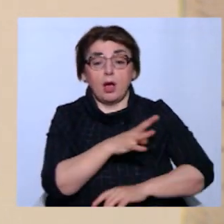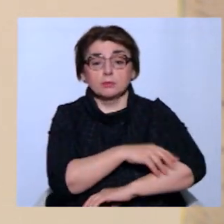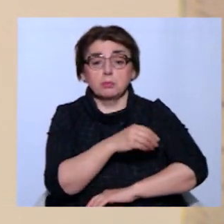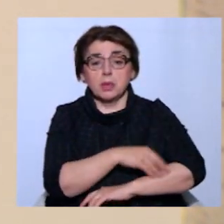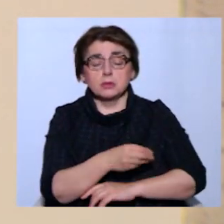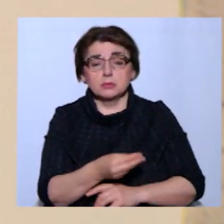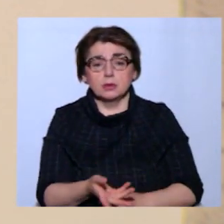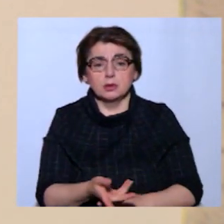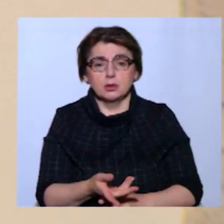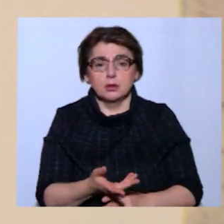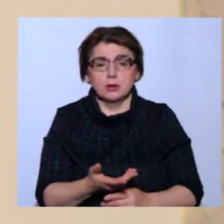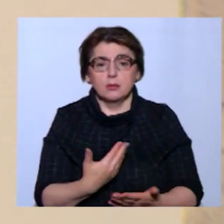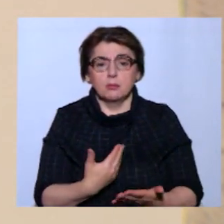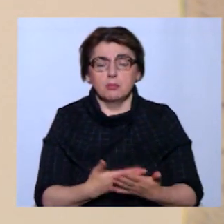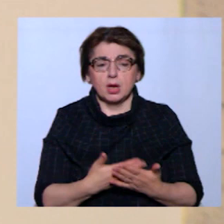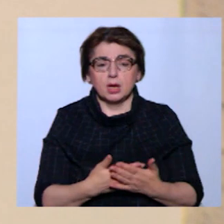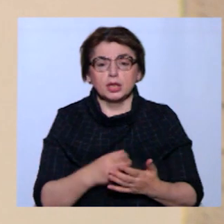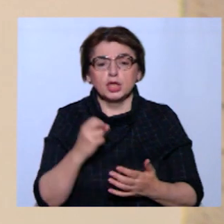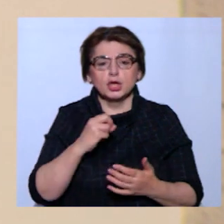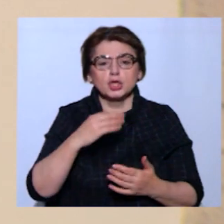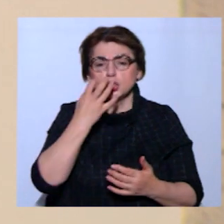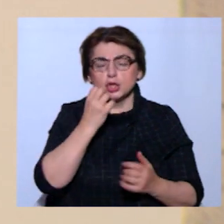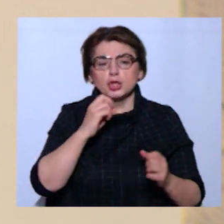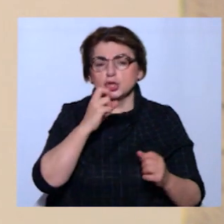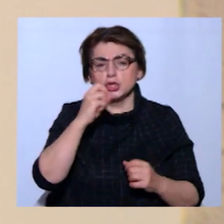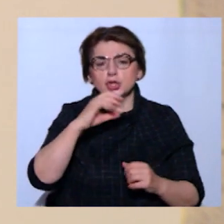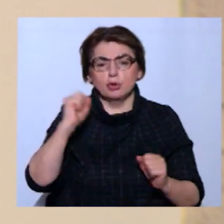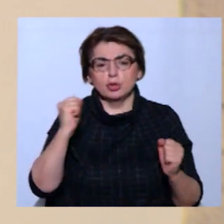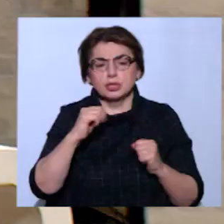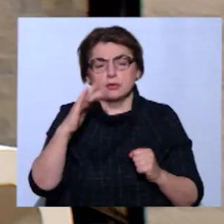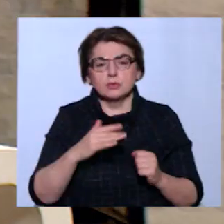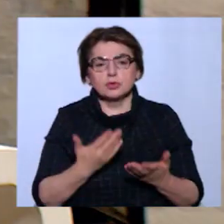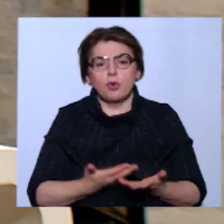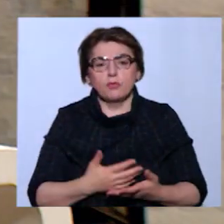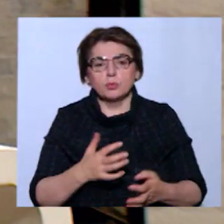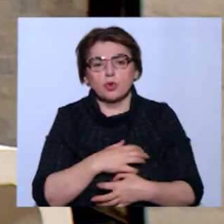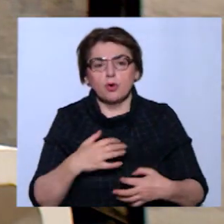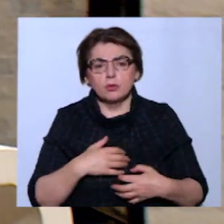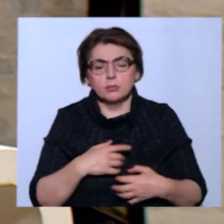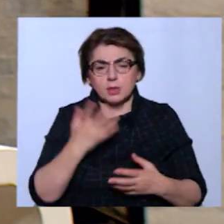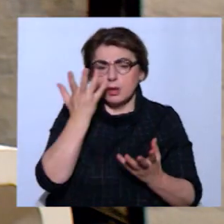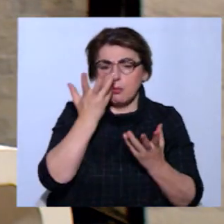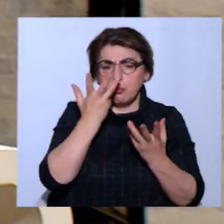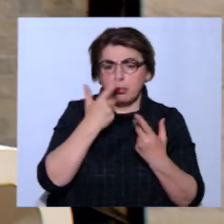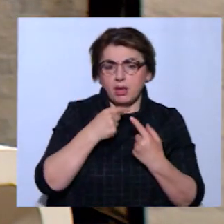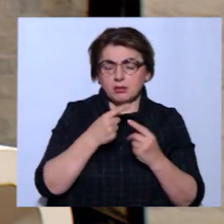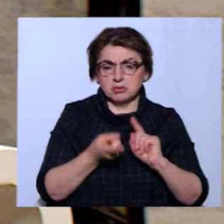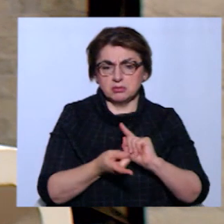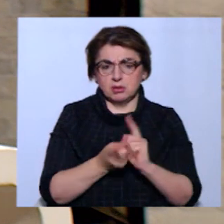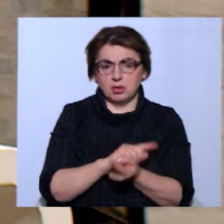ბეწვი? აი მაგალითად ჩრდილოეთში მობინადრე ცხოველებს შეფერილობა ეცვლებათ, ანუ